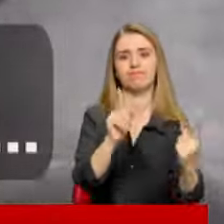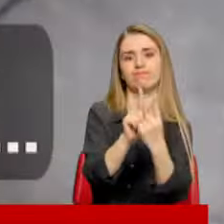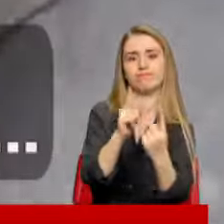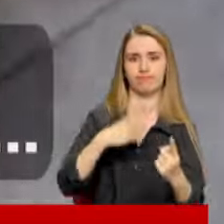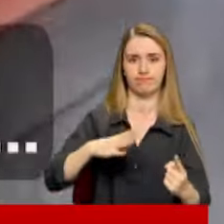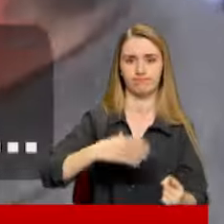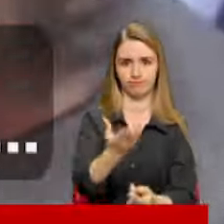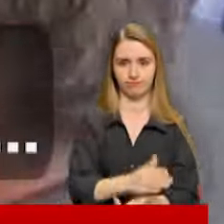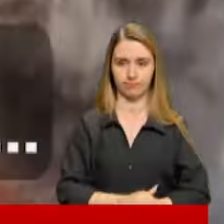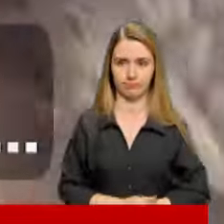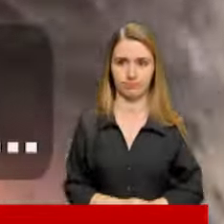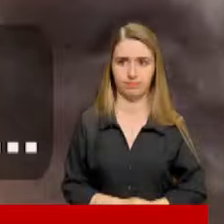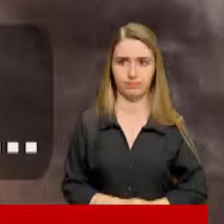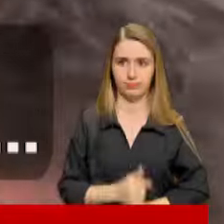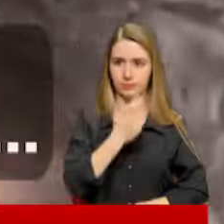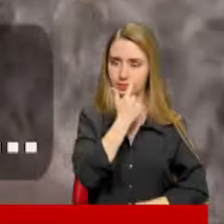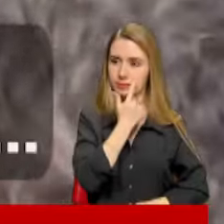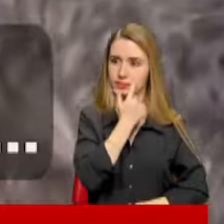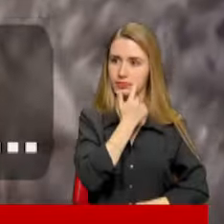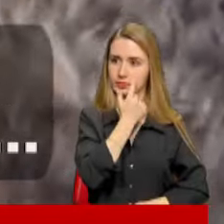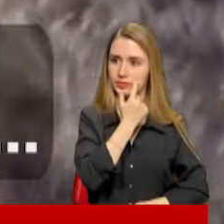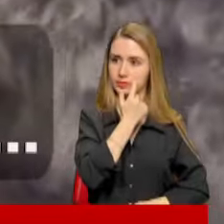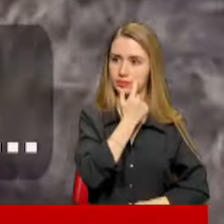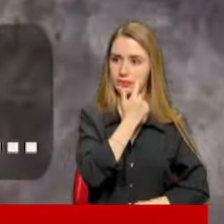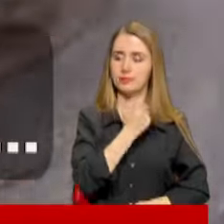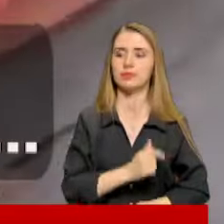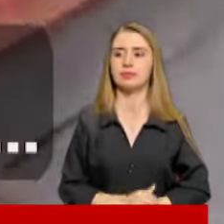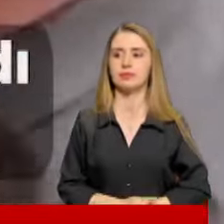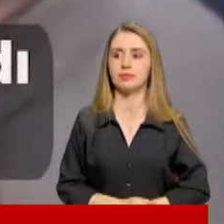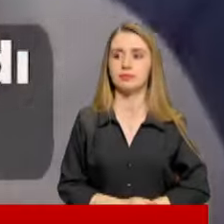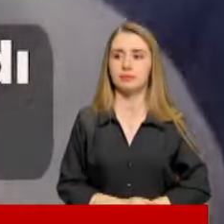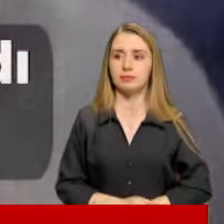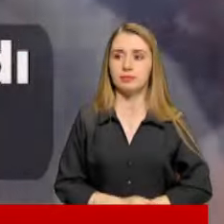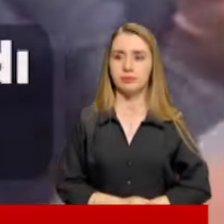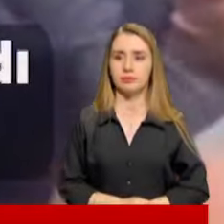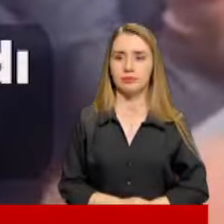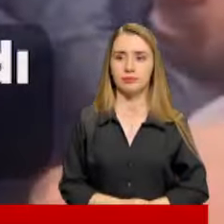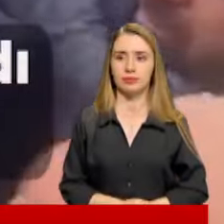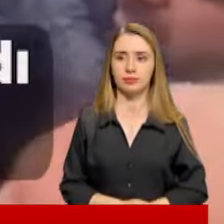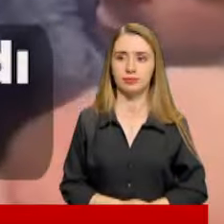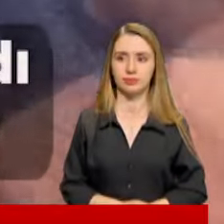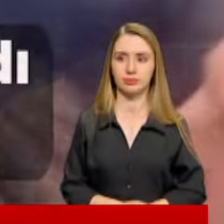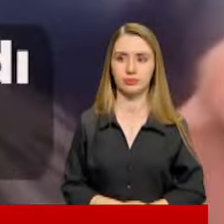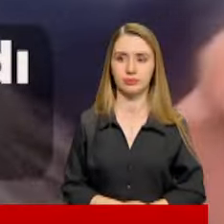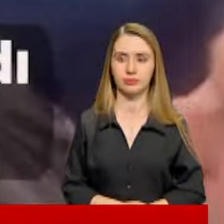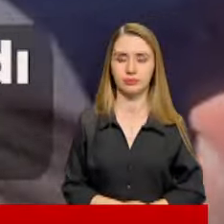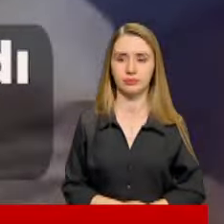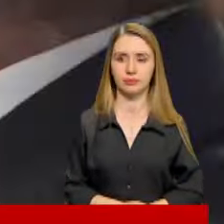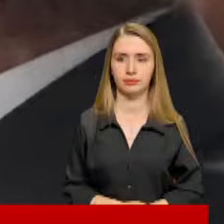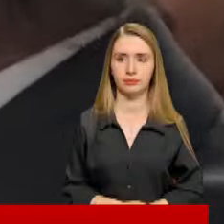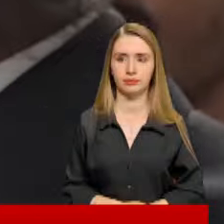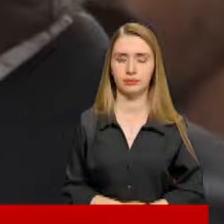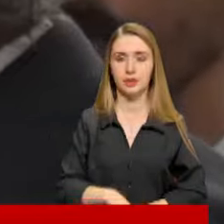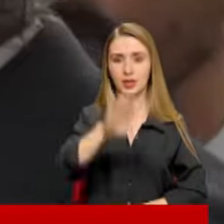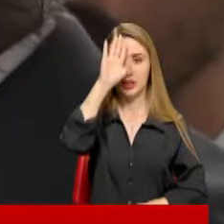başkanımız bir buç yılda teslim dedi 3 yıl oldu ihalesini zor yaptınız Ben hakkımı helal etmiyorum yıld evi yapamadı hak sahibiyim